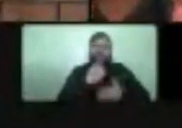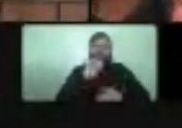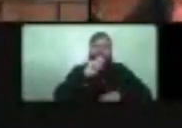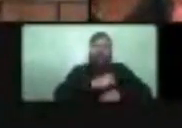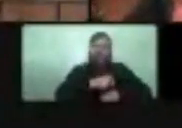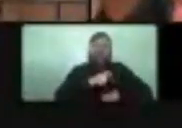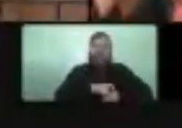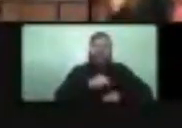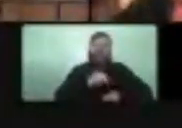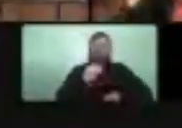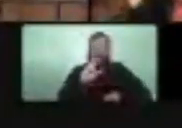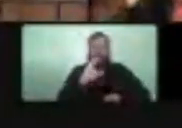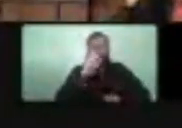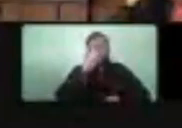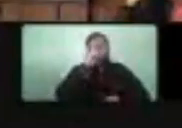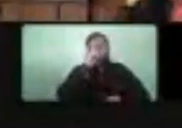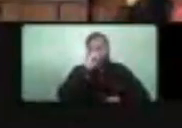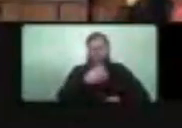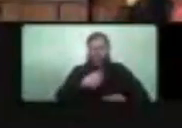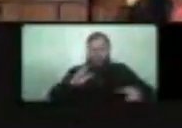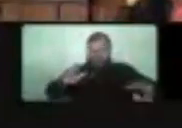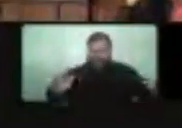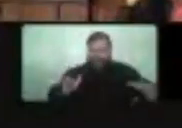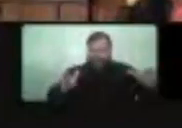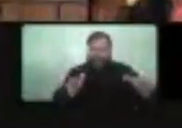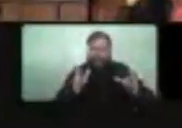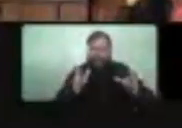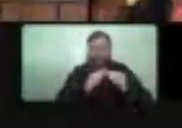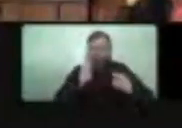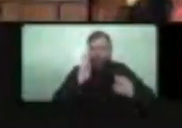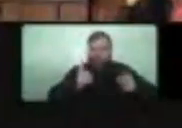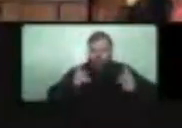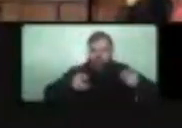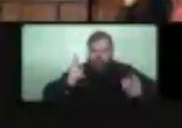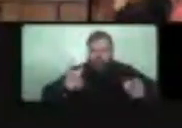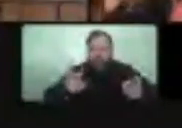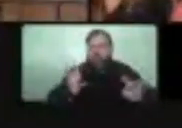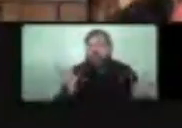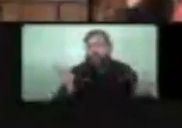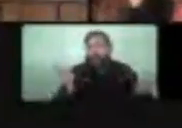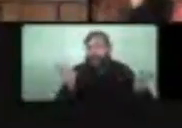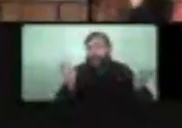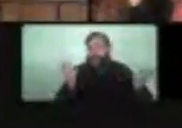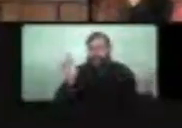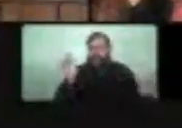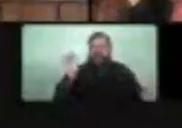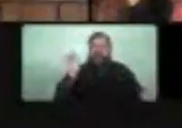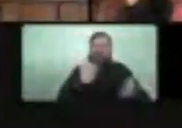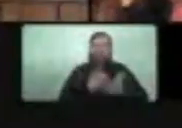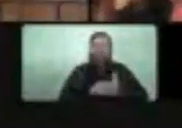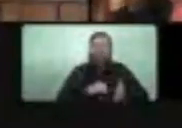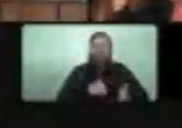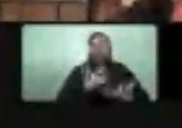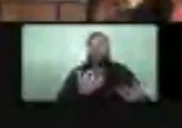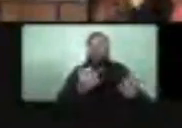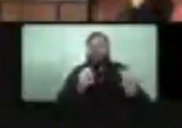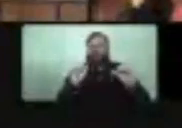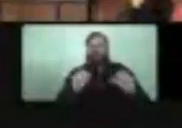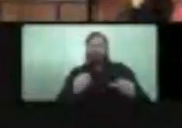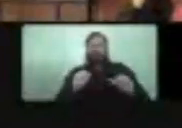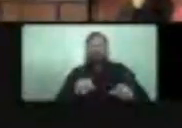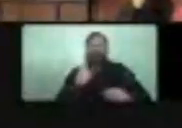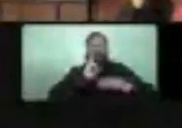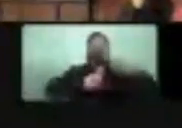tunaweza kuyafanya wakati haya mengine tunaweza kufanya wakati mwingine. Kwa hivyo je, kuna